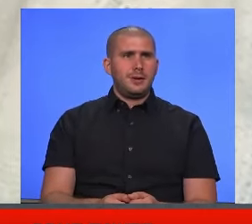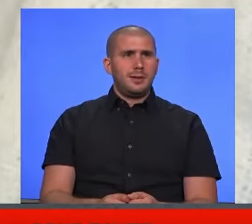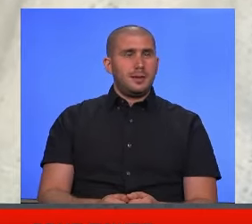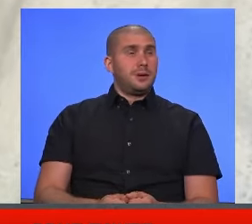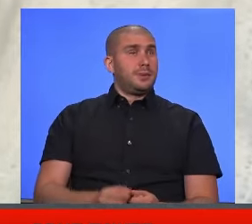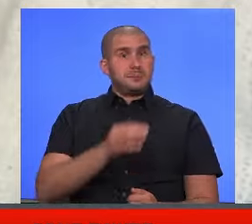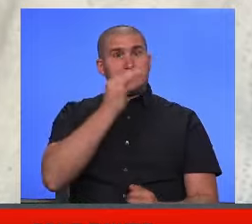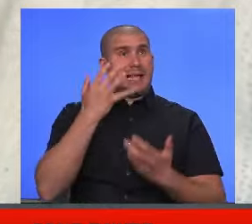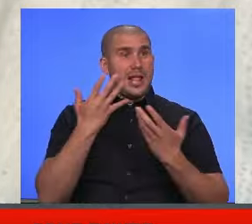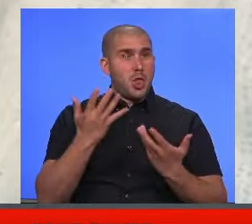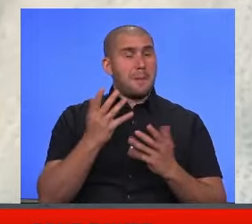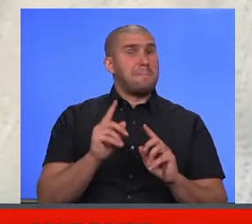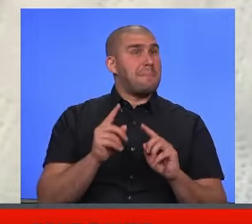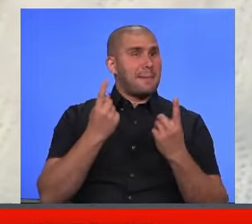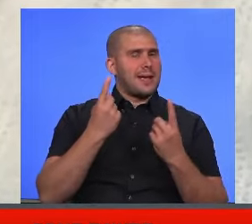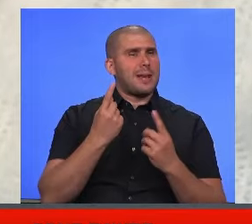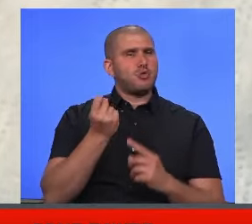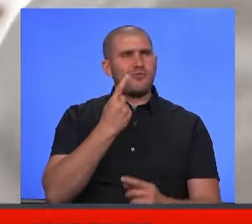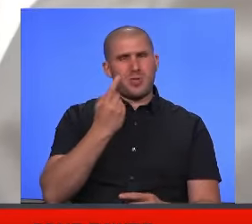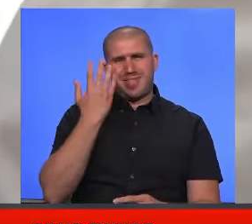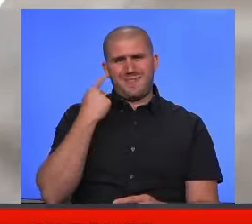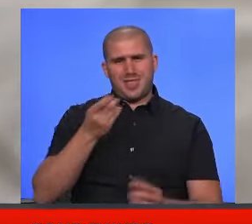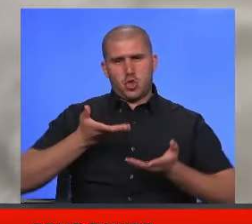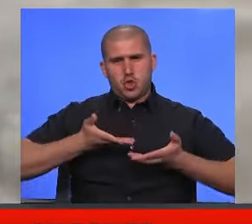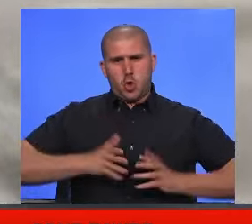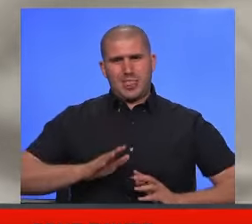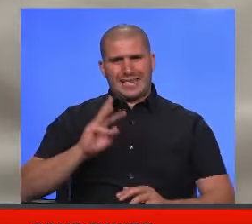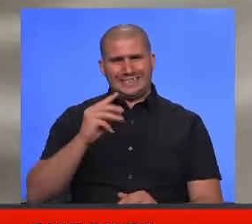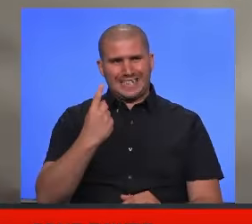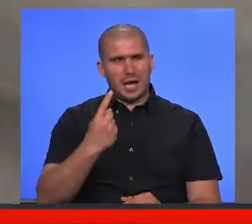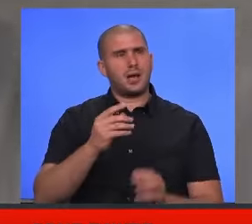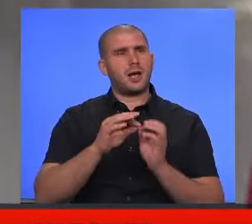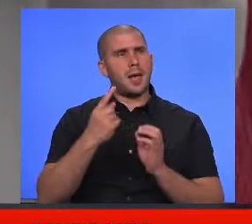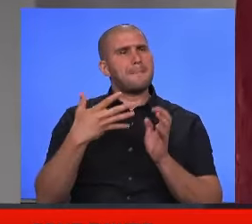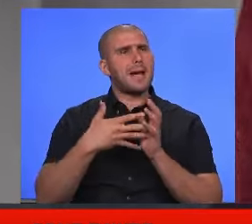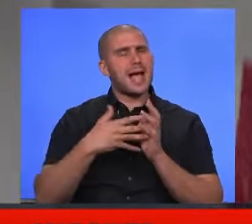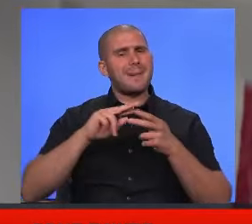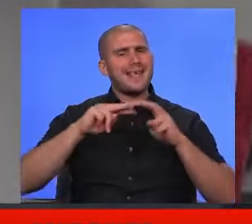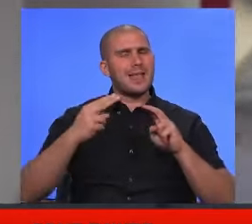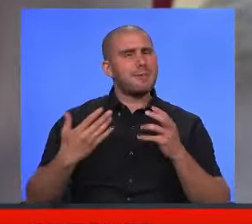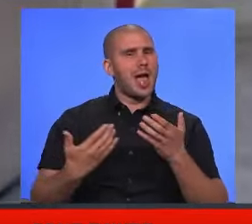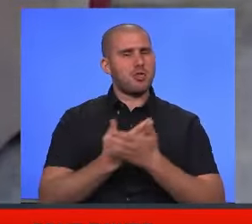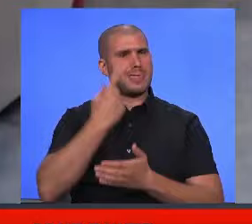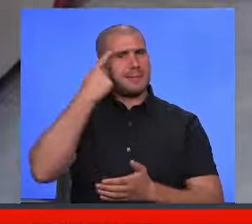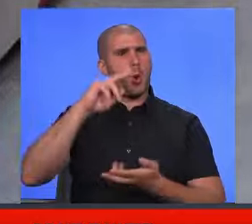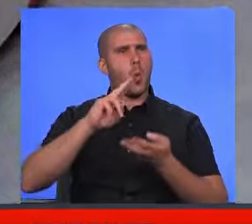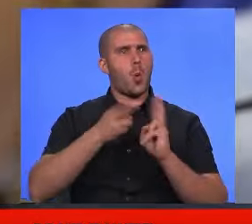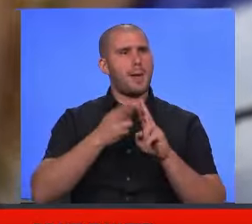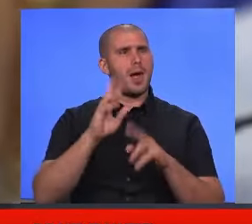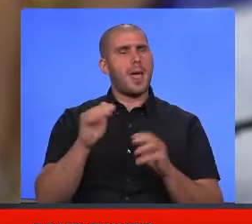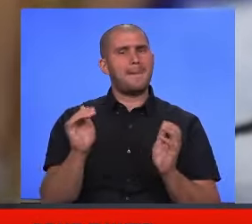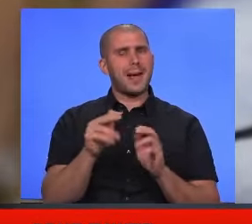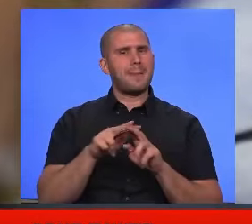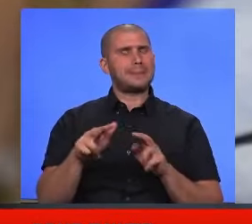למרבה המזל, ממש במקרה, כמה שבועות לפני ששרה נולדה, החל אחד המחקרים הגנטיים החדשניים בעולם על פגים